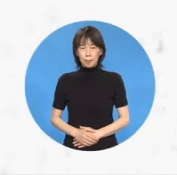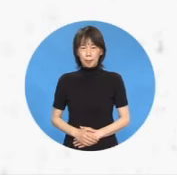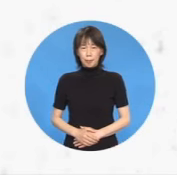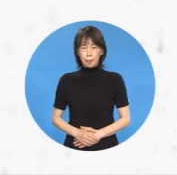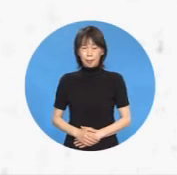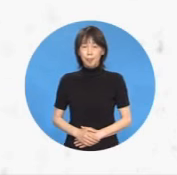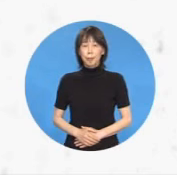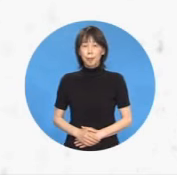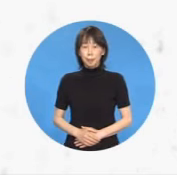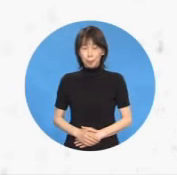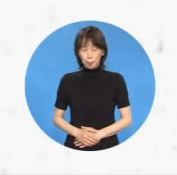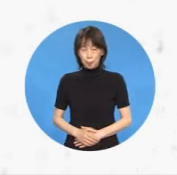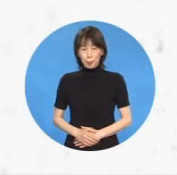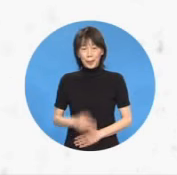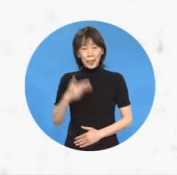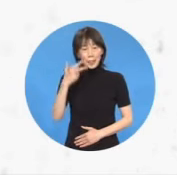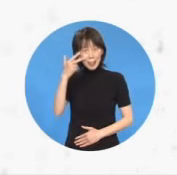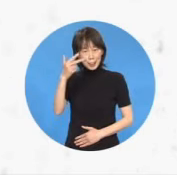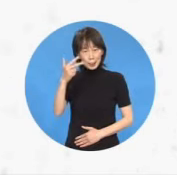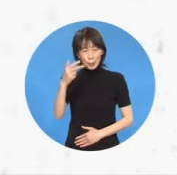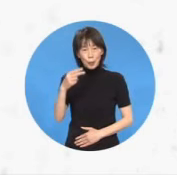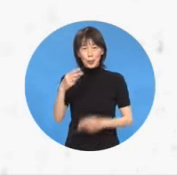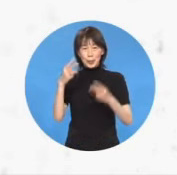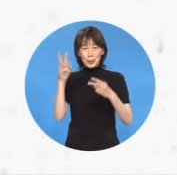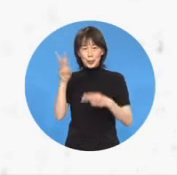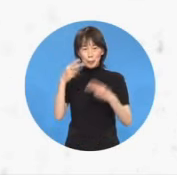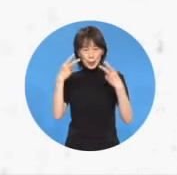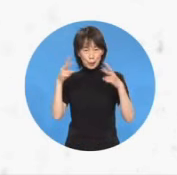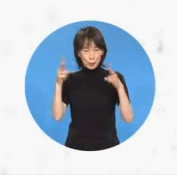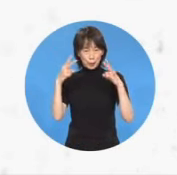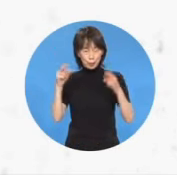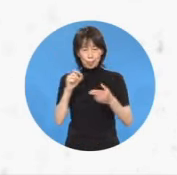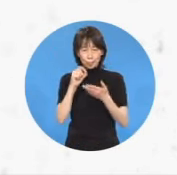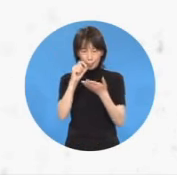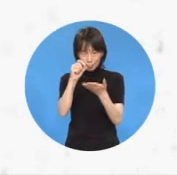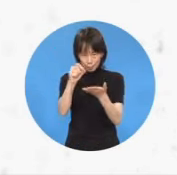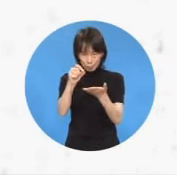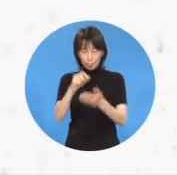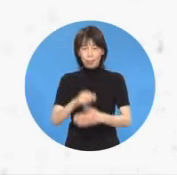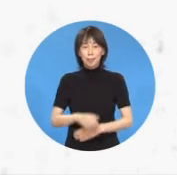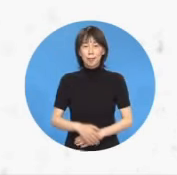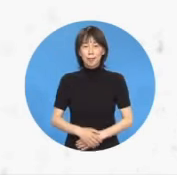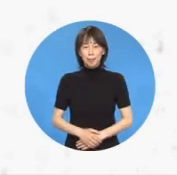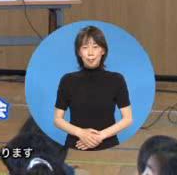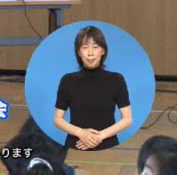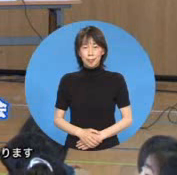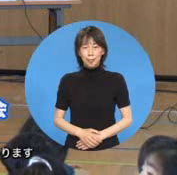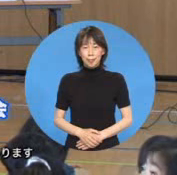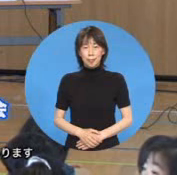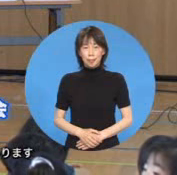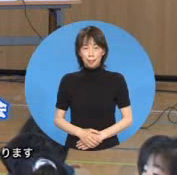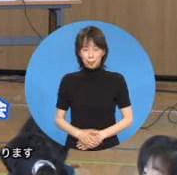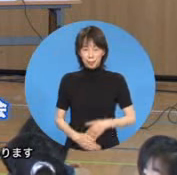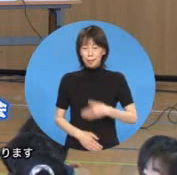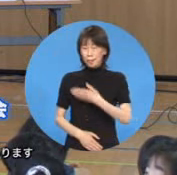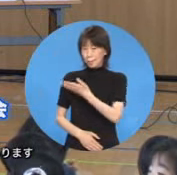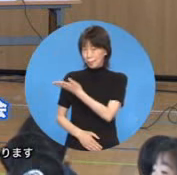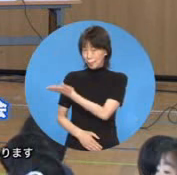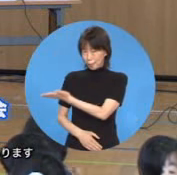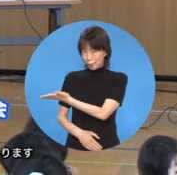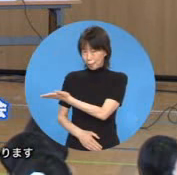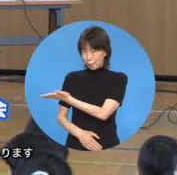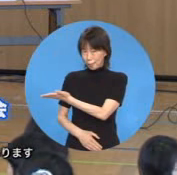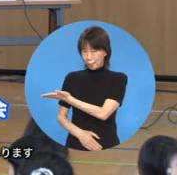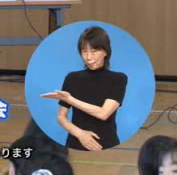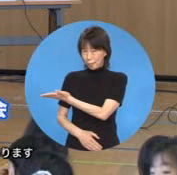ますここで来週の杉並ニュースを少しだけご紹介しましょう来週